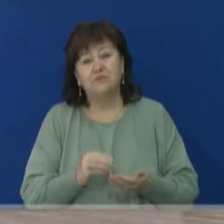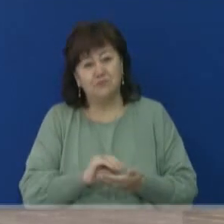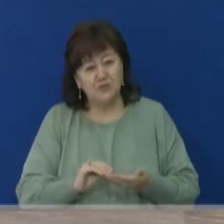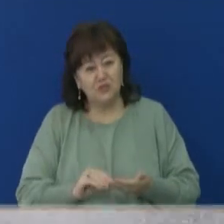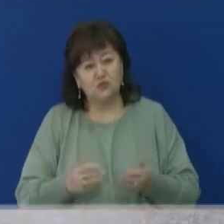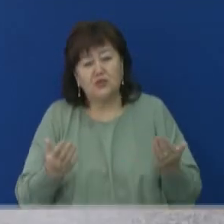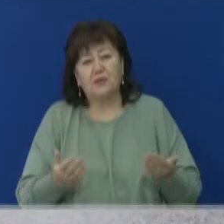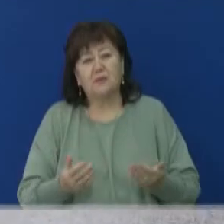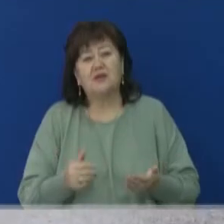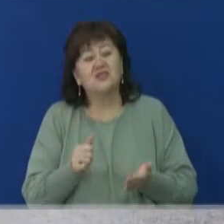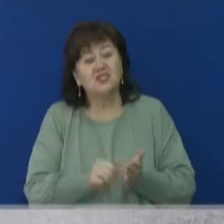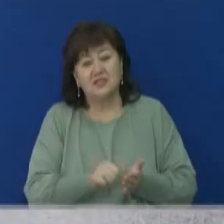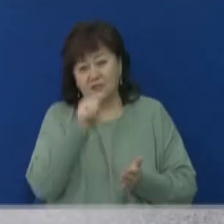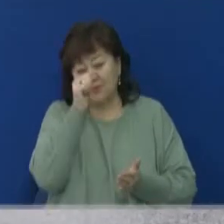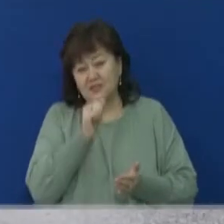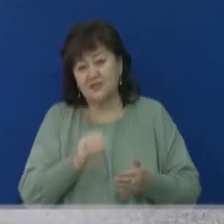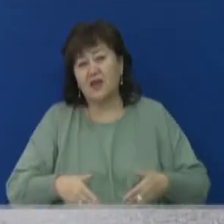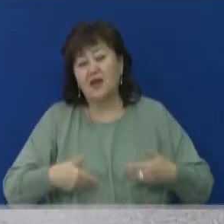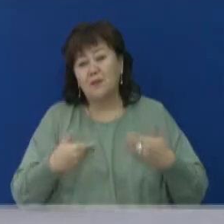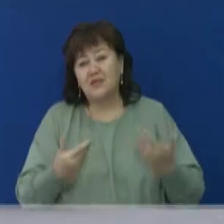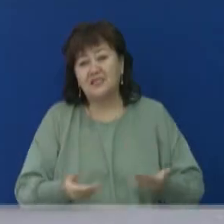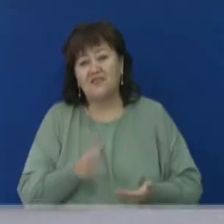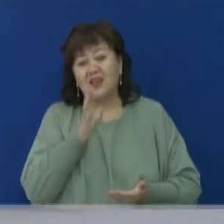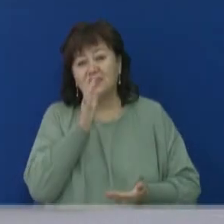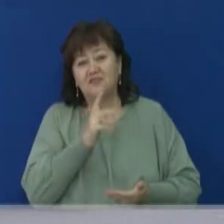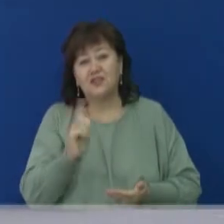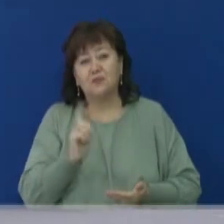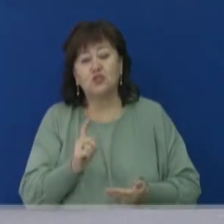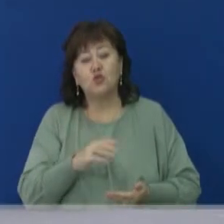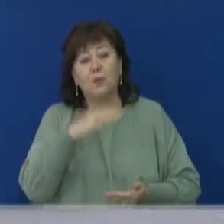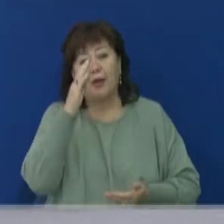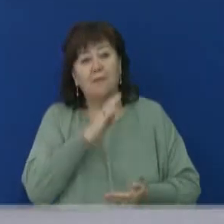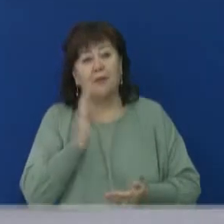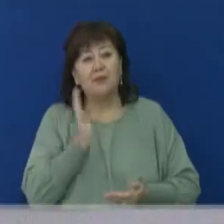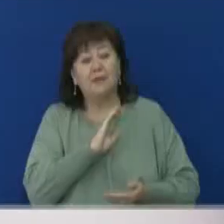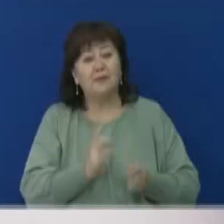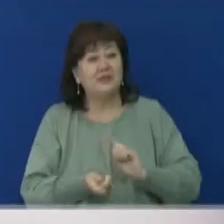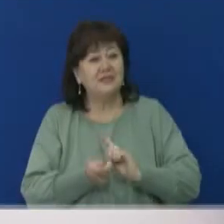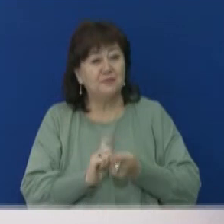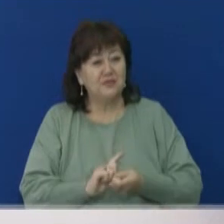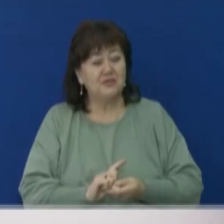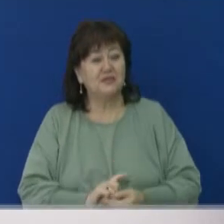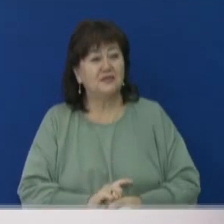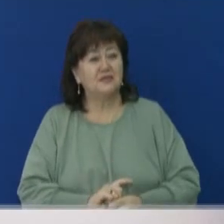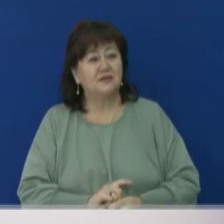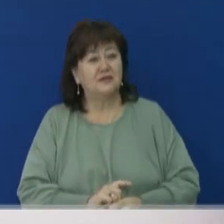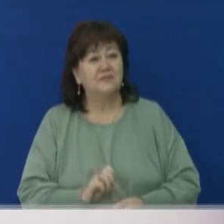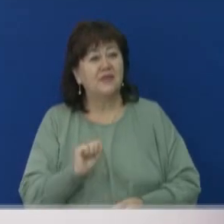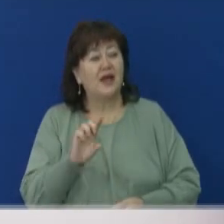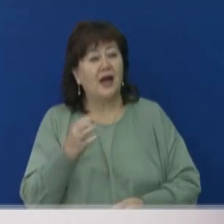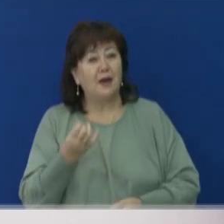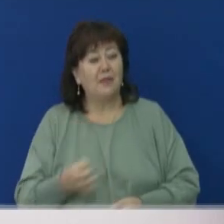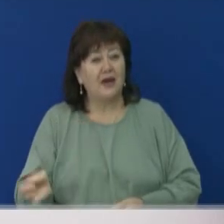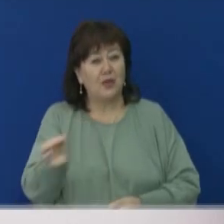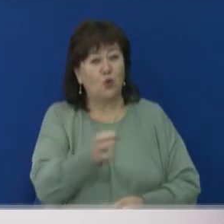өзгерту үшін 6 ай уақыт беріледі. Шуға Сұлтан Махмудова, Әлжан Бейсенғазинов, Семей телеарнасы. Абай облысының